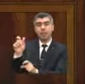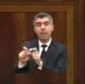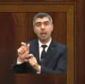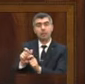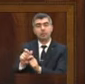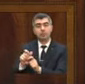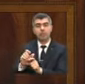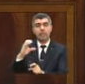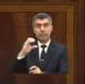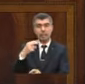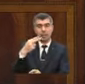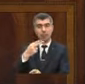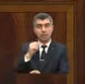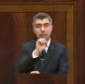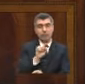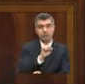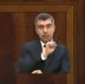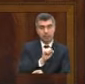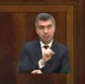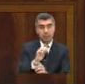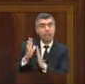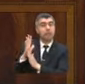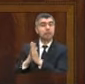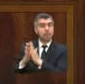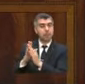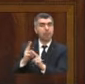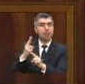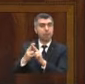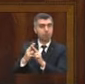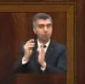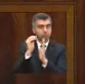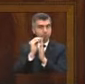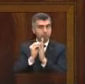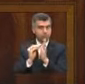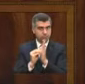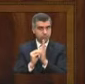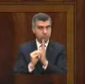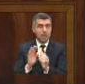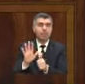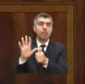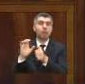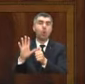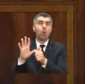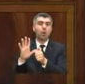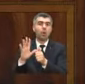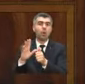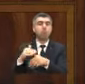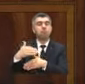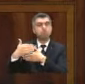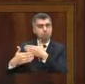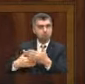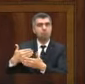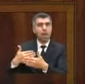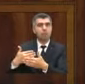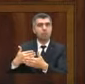اس اس من الضمان الاجتماعي، عندما كيتسجلوا كيكون عندهم 6 أشهر عاد يبدا الاستفاده من